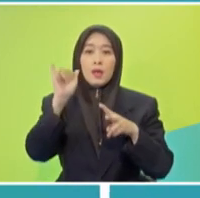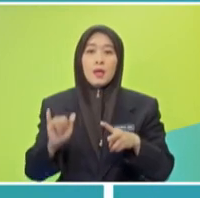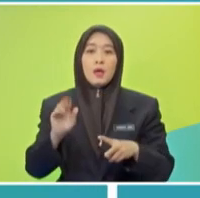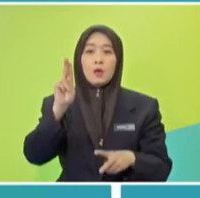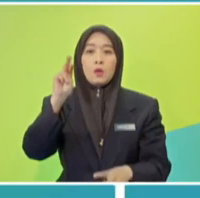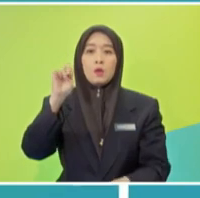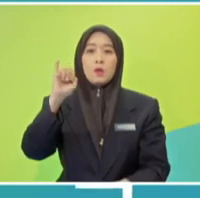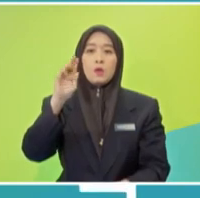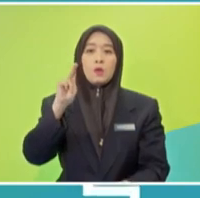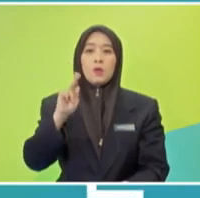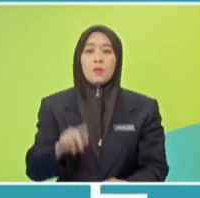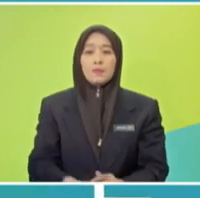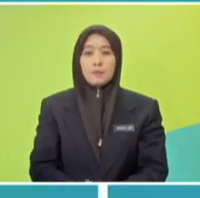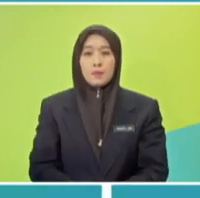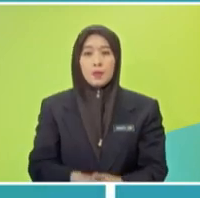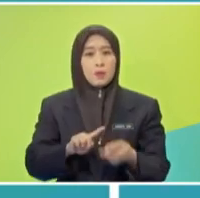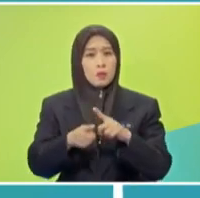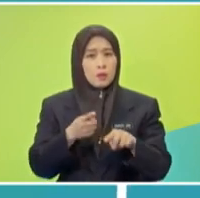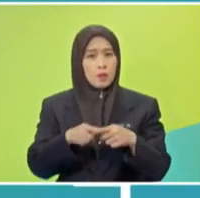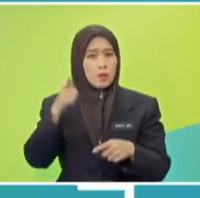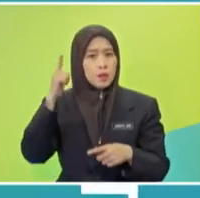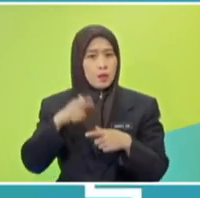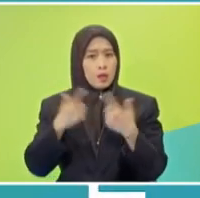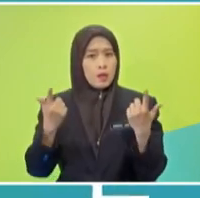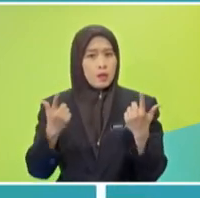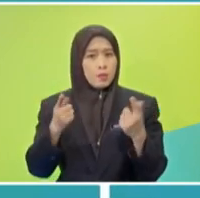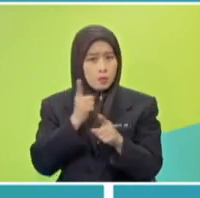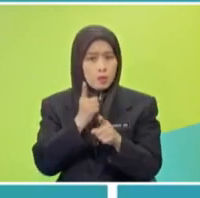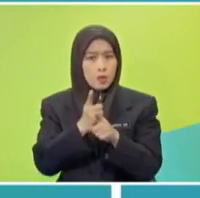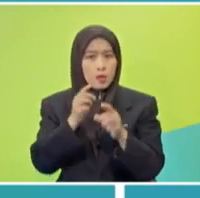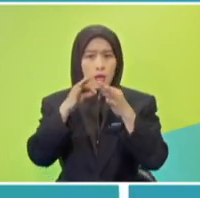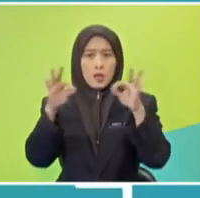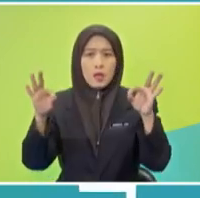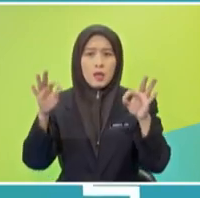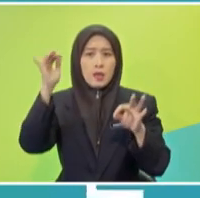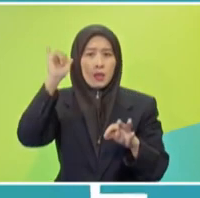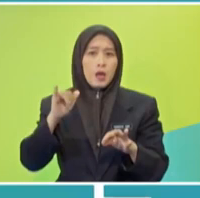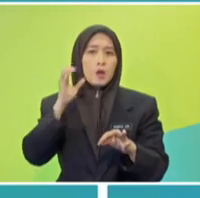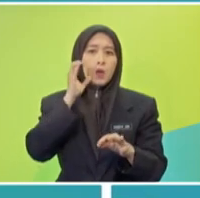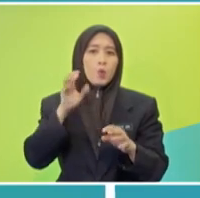oke kawan-kawan yang lain betul tak ayat yang ini yang yang